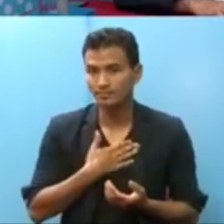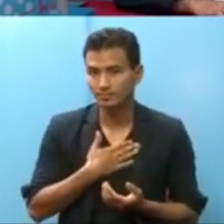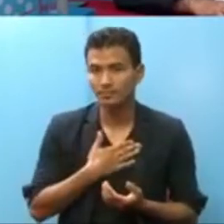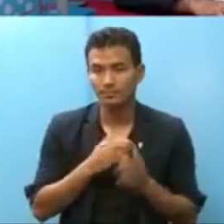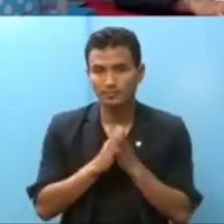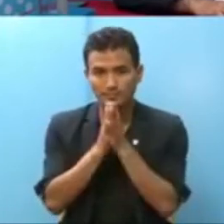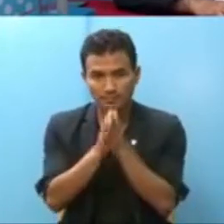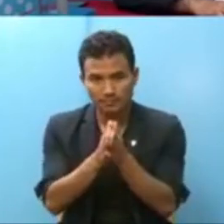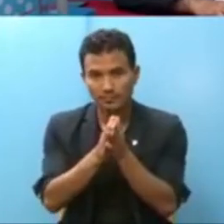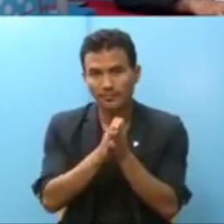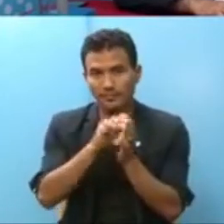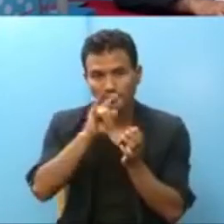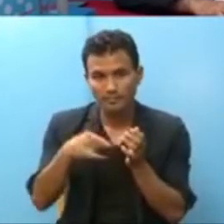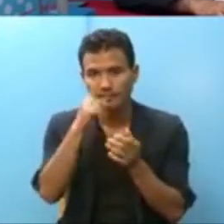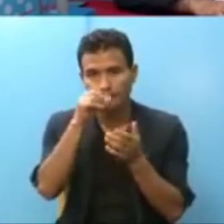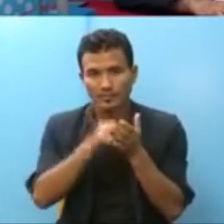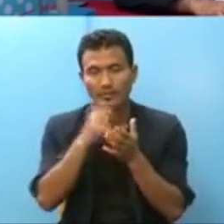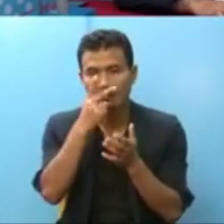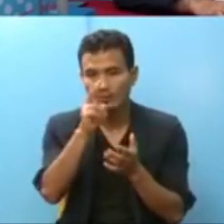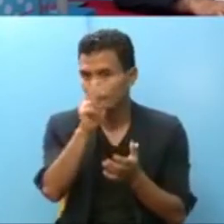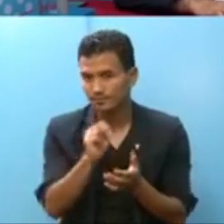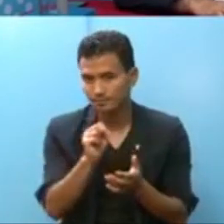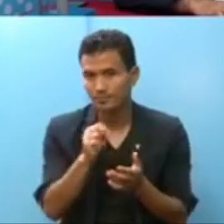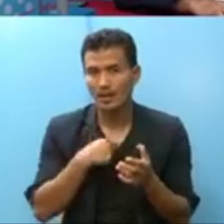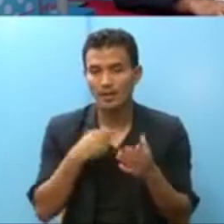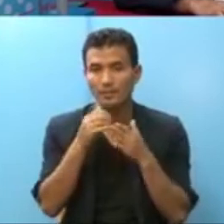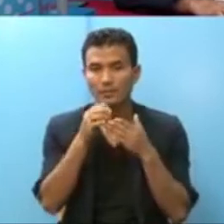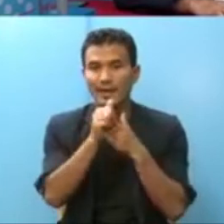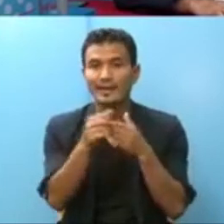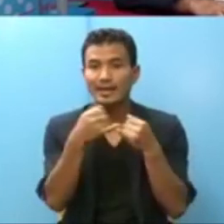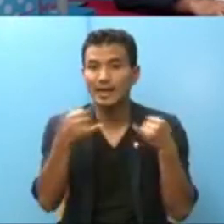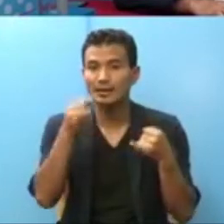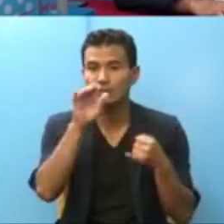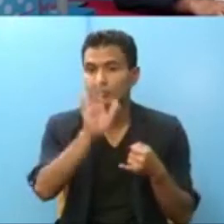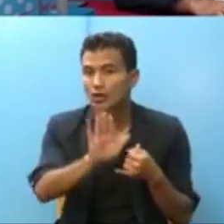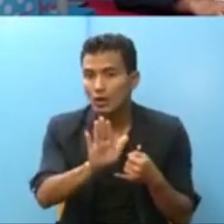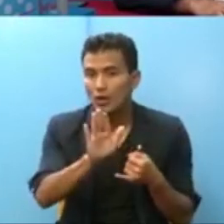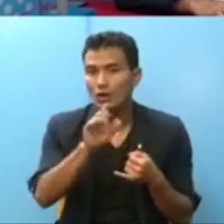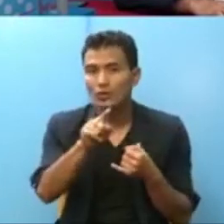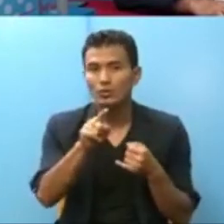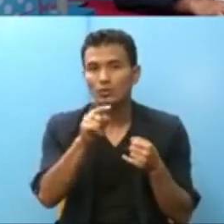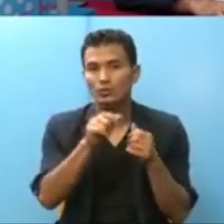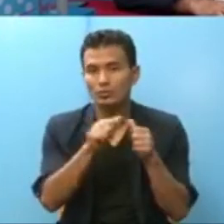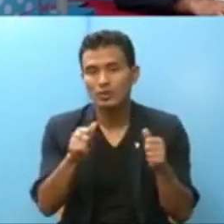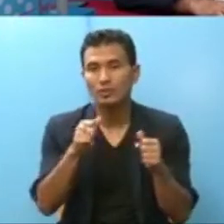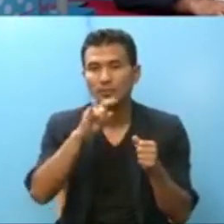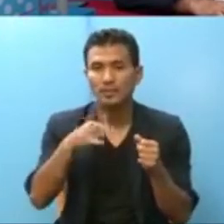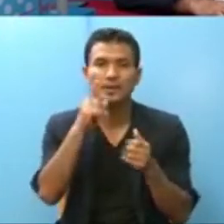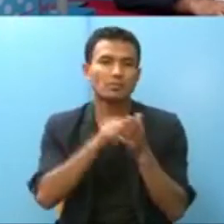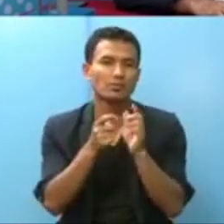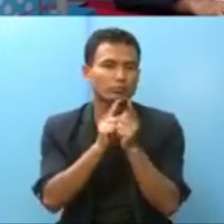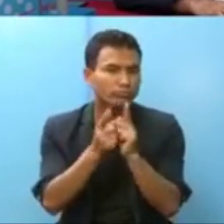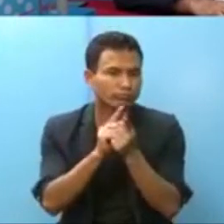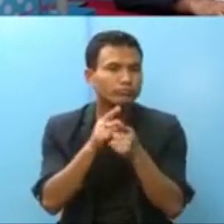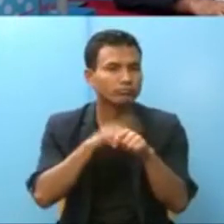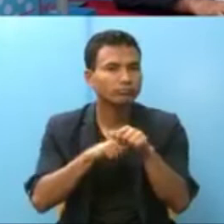अनुरोध एक चुटे रिविजिट ग बने का हुन तिनर लाच एक चुटे रिवाइस गरे